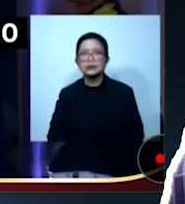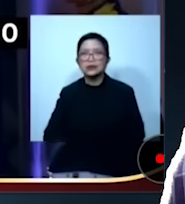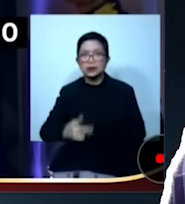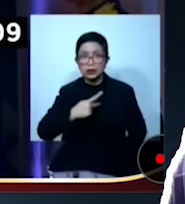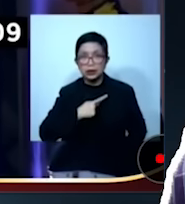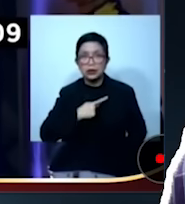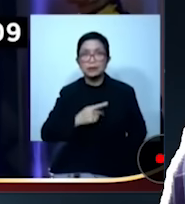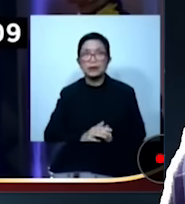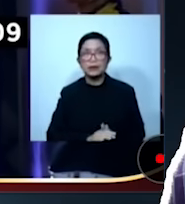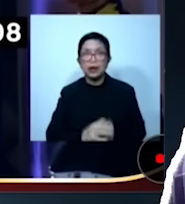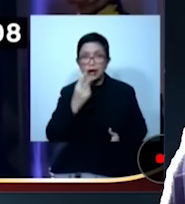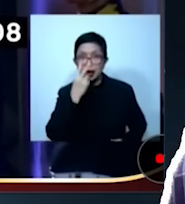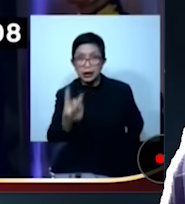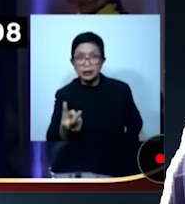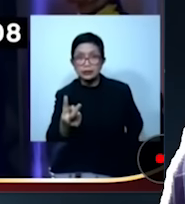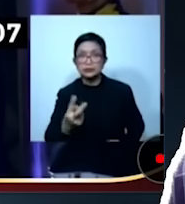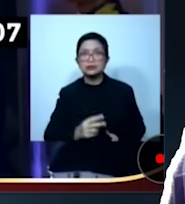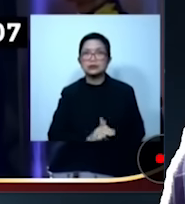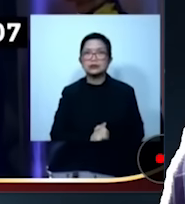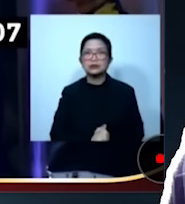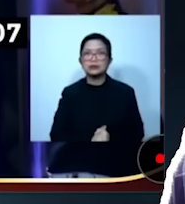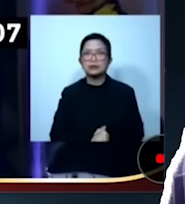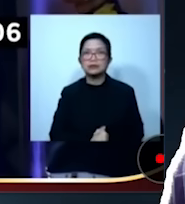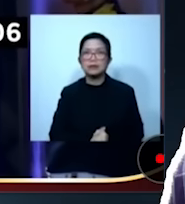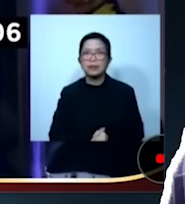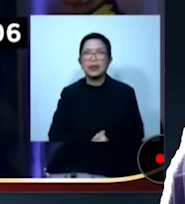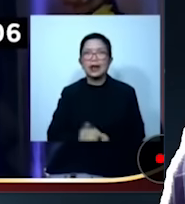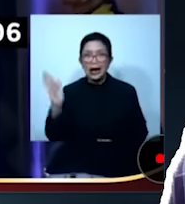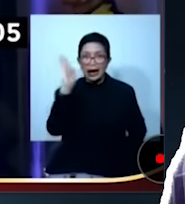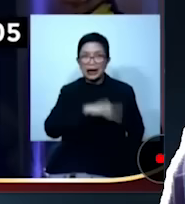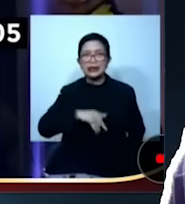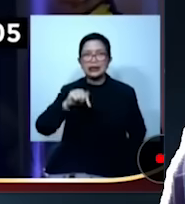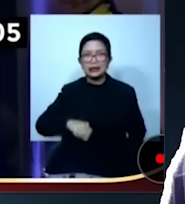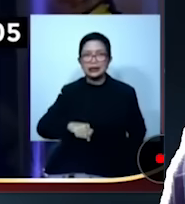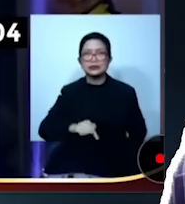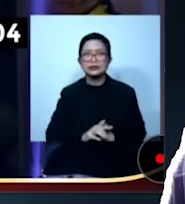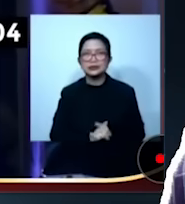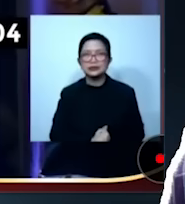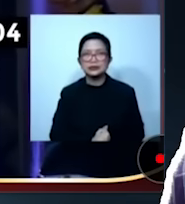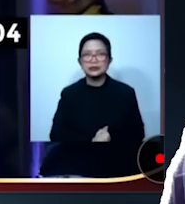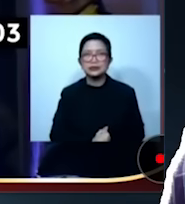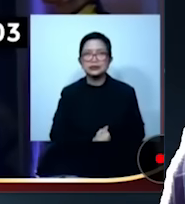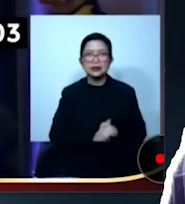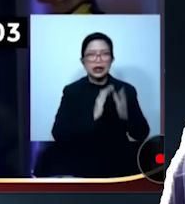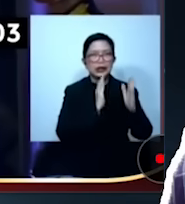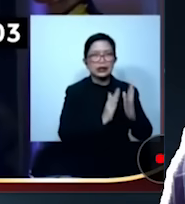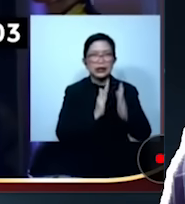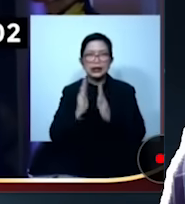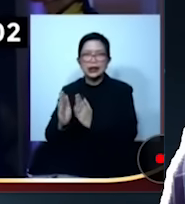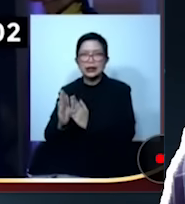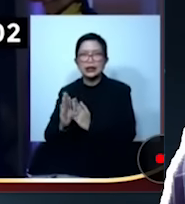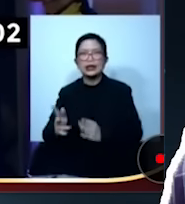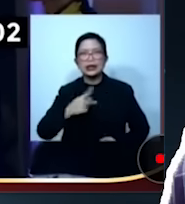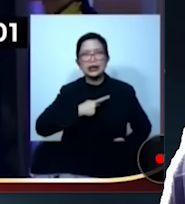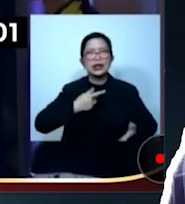sendiri dengan kekayaan yang luar biasa maka mereka malah sebetulnya sedang